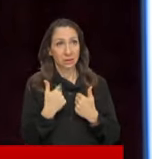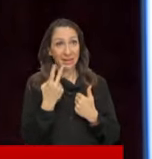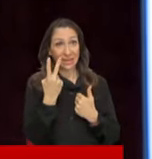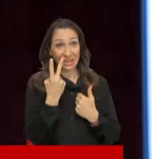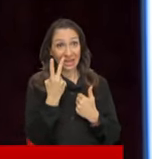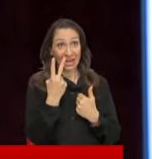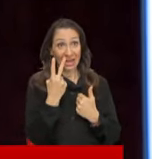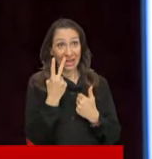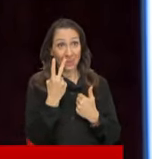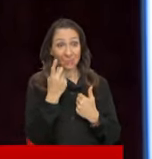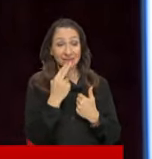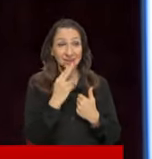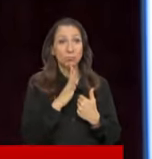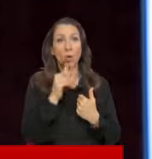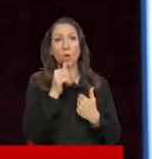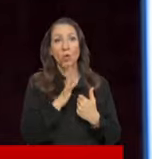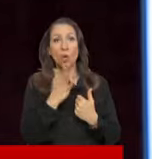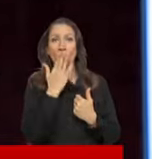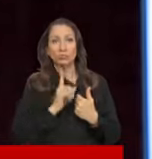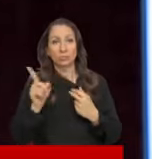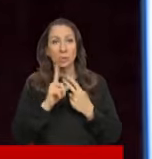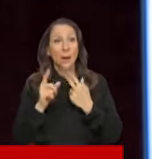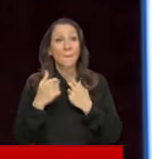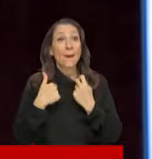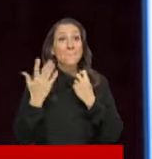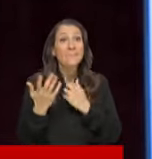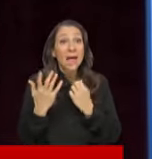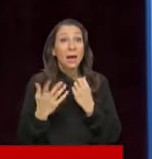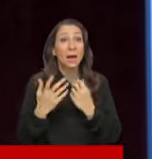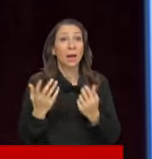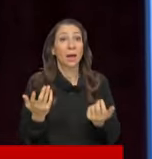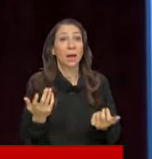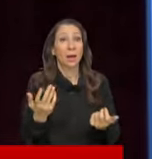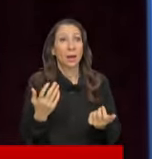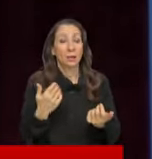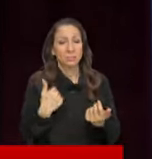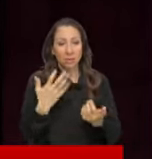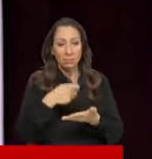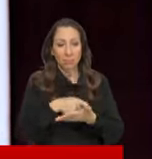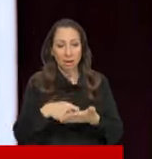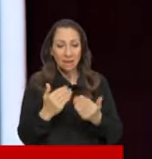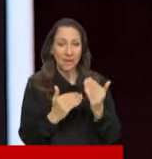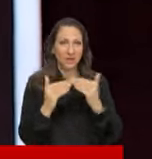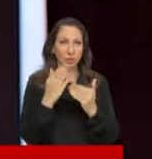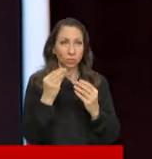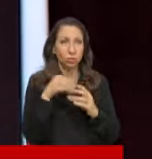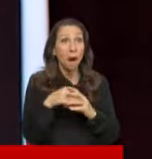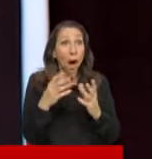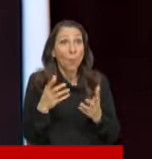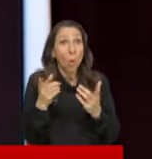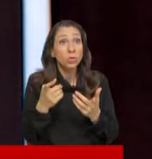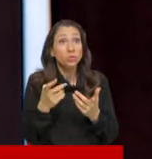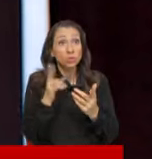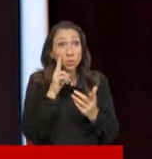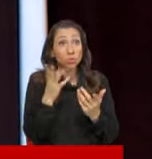tane bir kızım bir oğlum okuyordu Ben bile hani Tabii o bizim aldığımız ücretler daha yüksek olduğu için ama orada